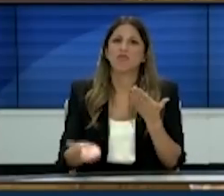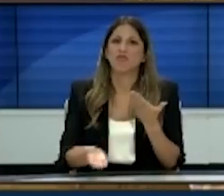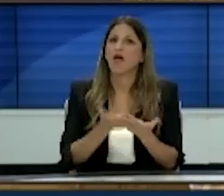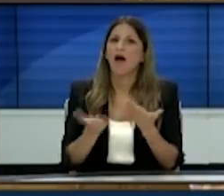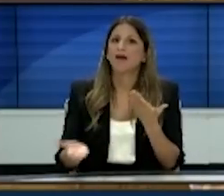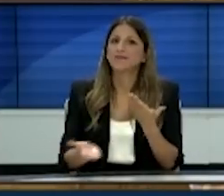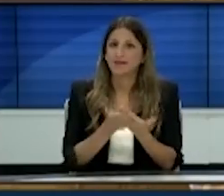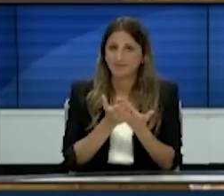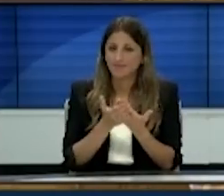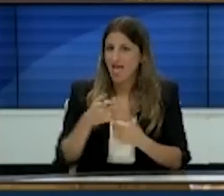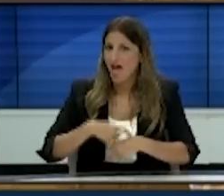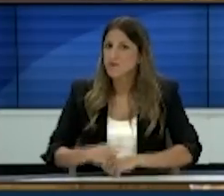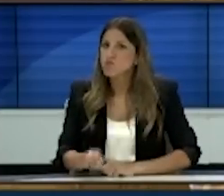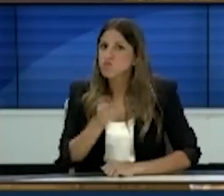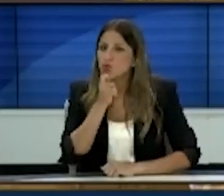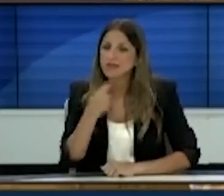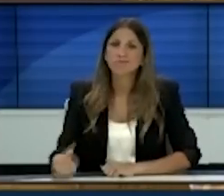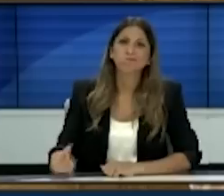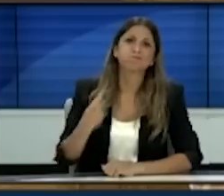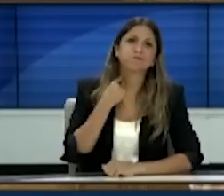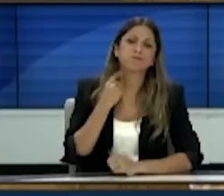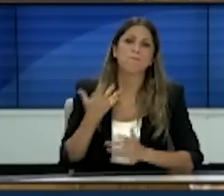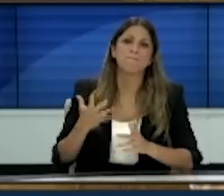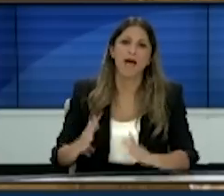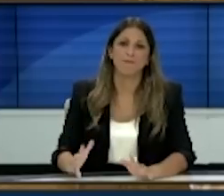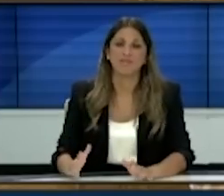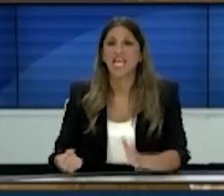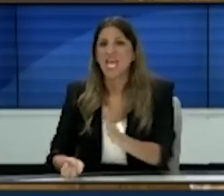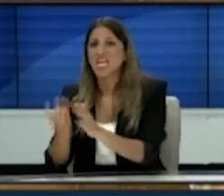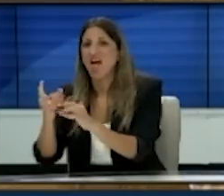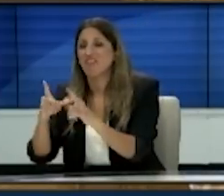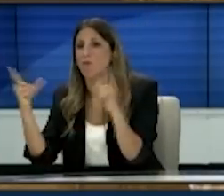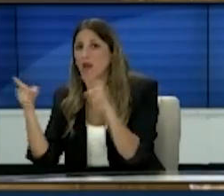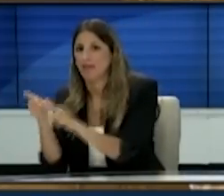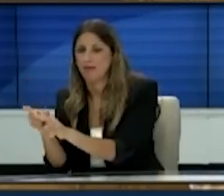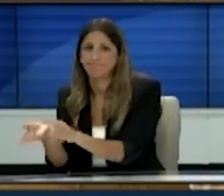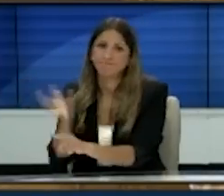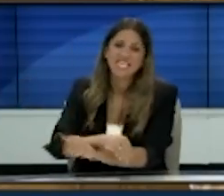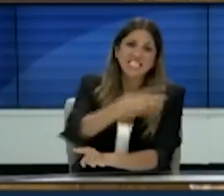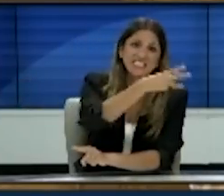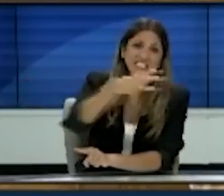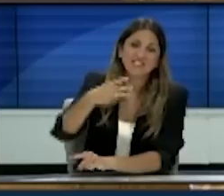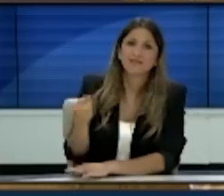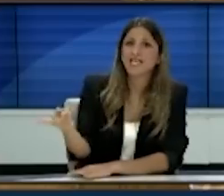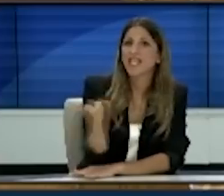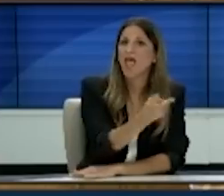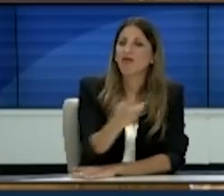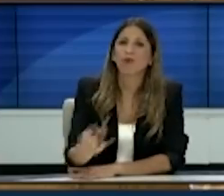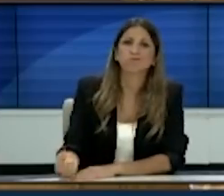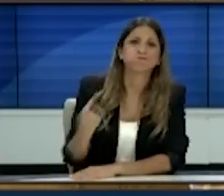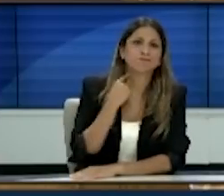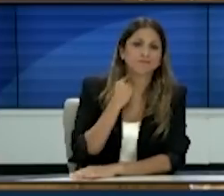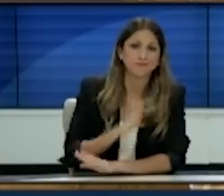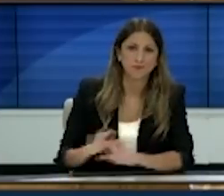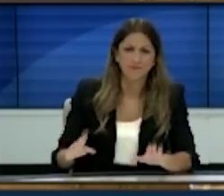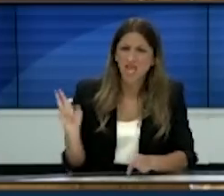της πολιτικής σας. Φυσικά, ούτε η κυβέρνηση της Νέας Δημοκρατίας, αλλά ούτε και ο ΣΥΡΙΖΑ, ούτε κανένα από τα